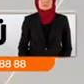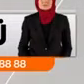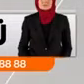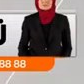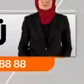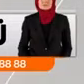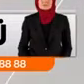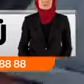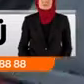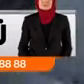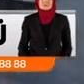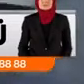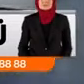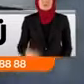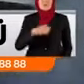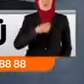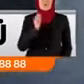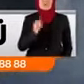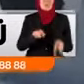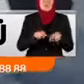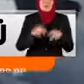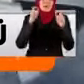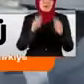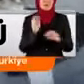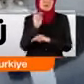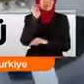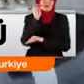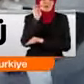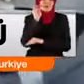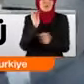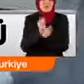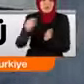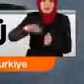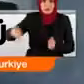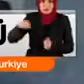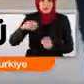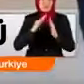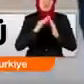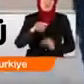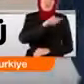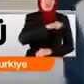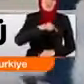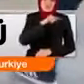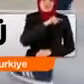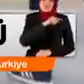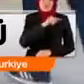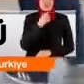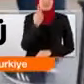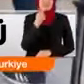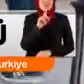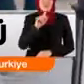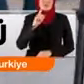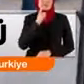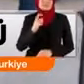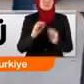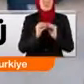ve menfur bir saldırı Konya Meram'da yaşayan dedeoğulları ailesiyle komşularının arası 2010 yılında açıldı 11